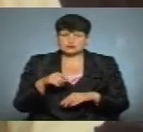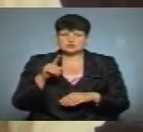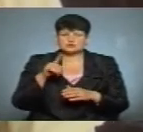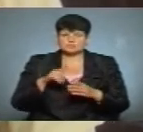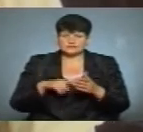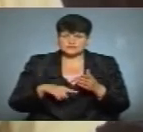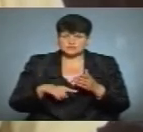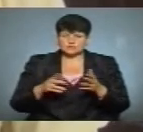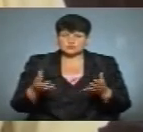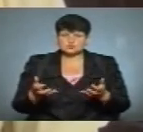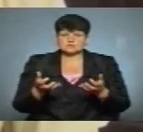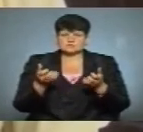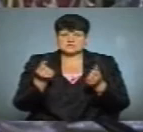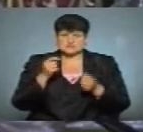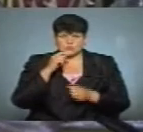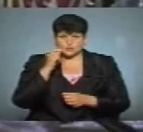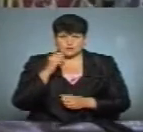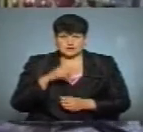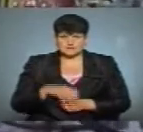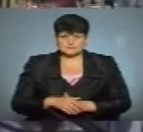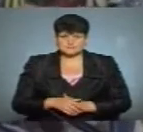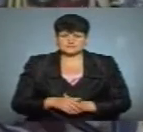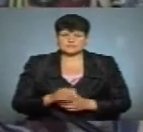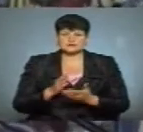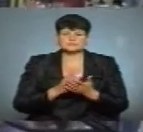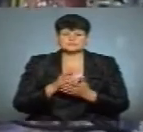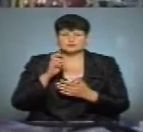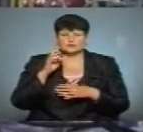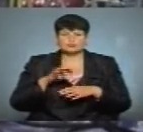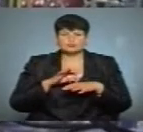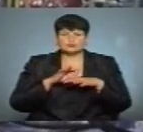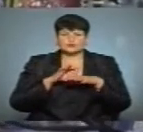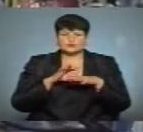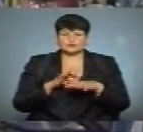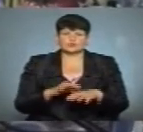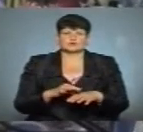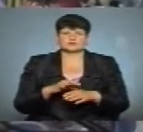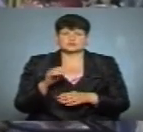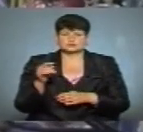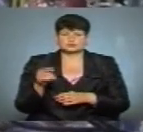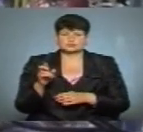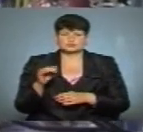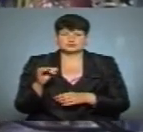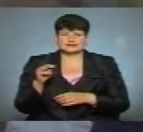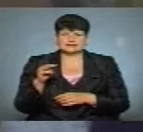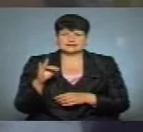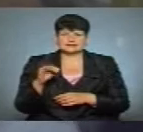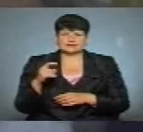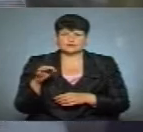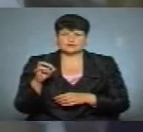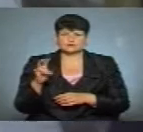у спасіння України. Богослужіння проводить архієпископ Тернопільський і Бучацький Тихон.